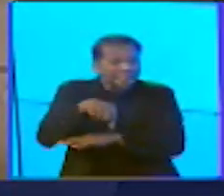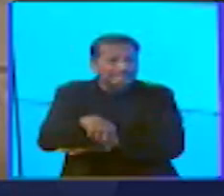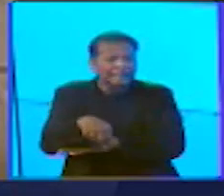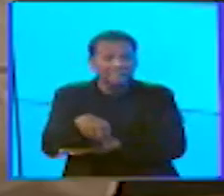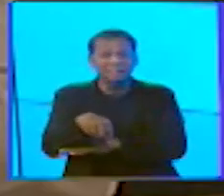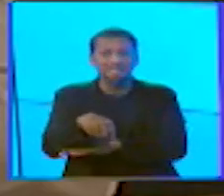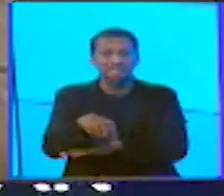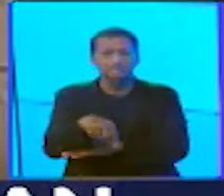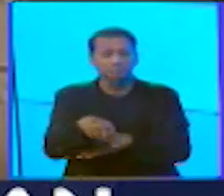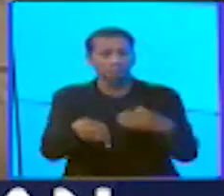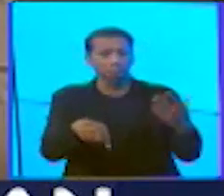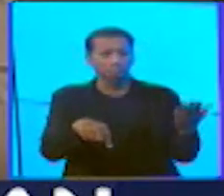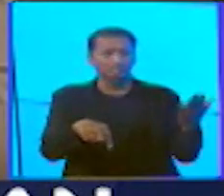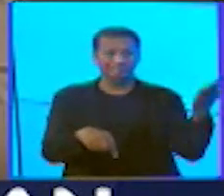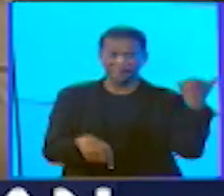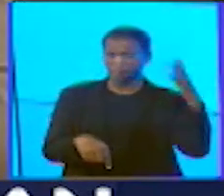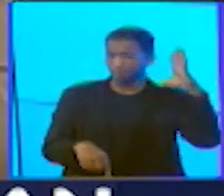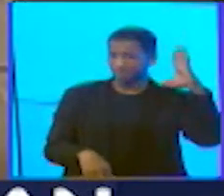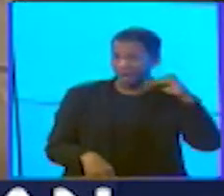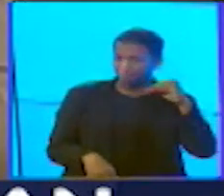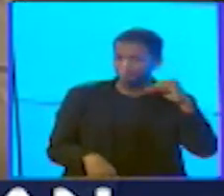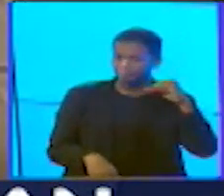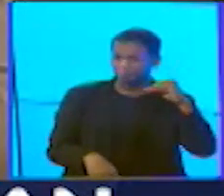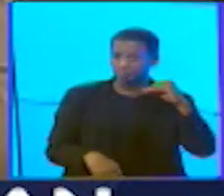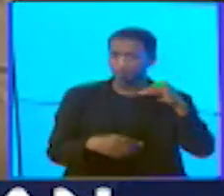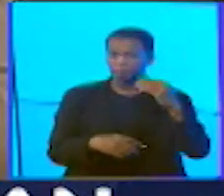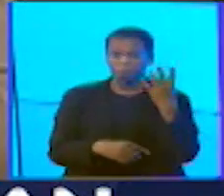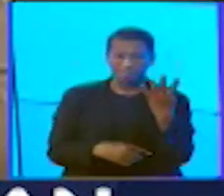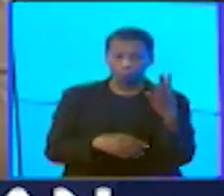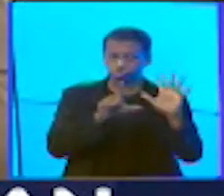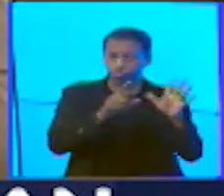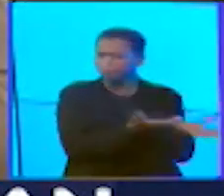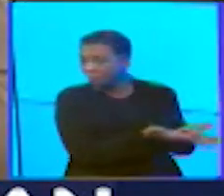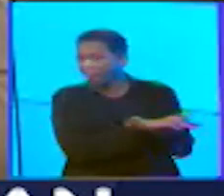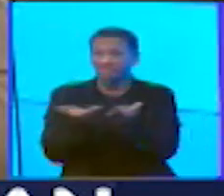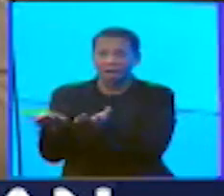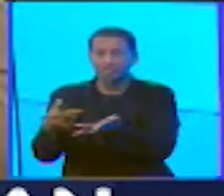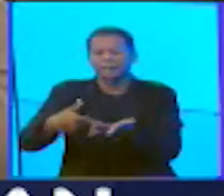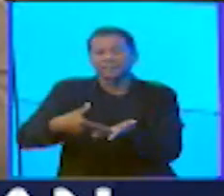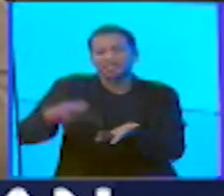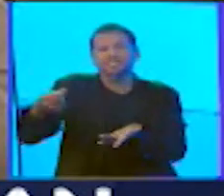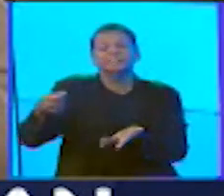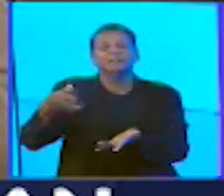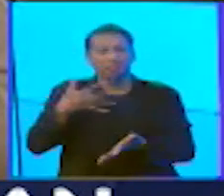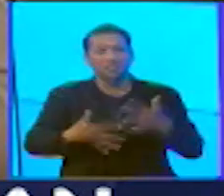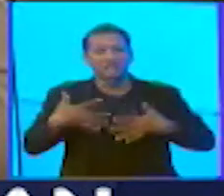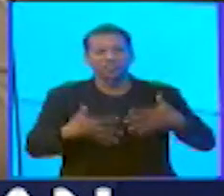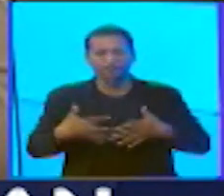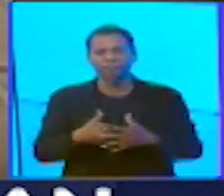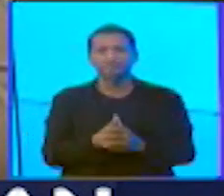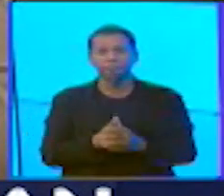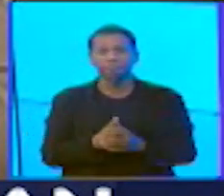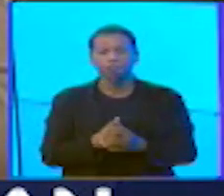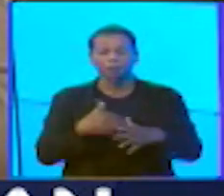kirim 47 lagi 47 yang dia reaktif yang Memang harusnya portal kesehatan kita lakukan Sweep kepada mereka semuanya